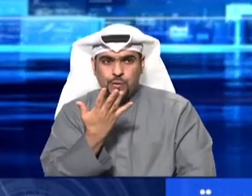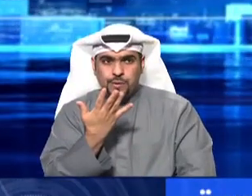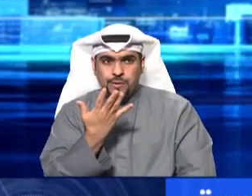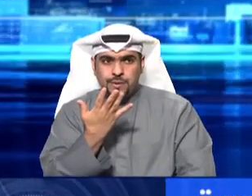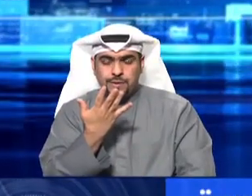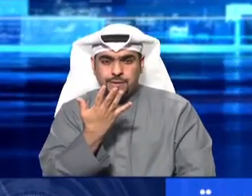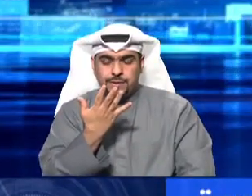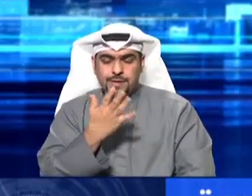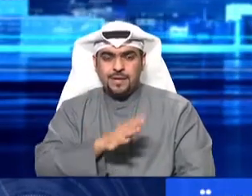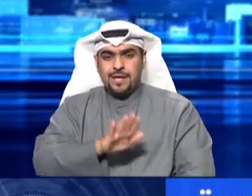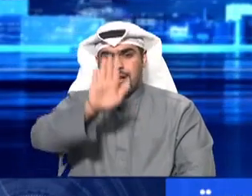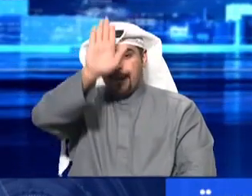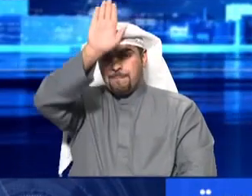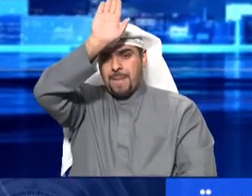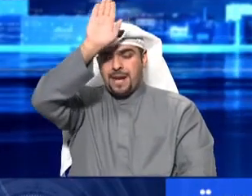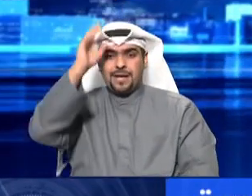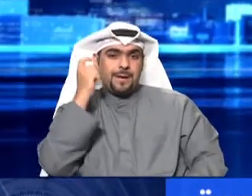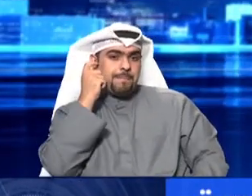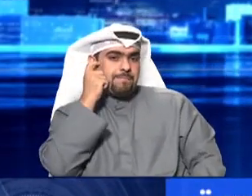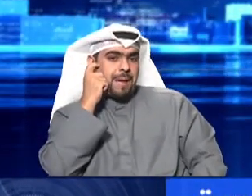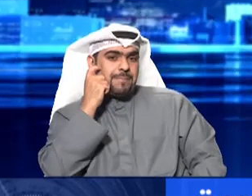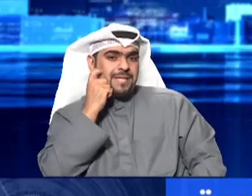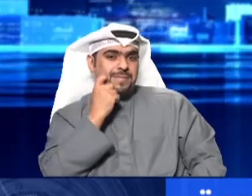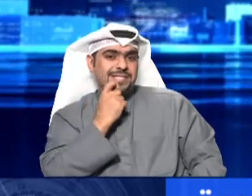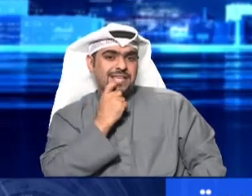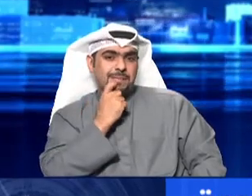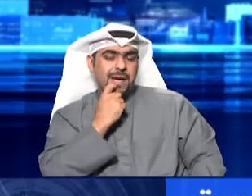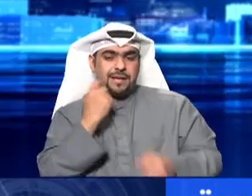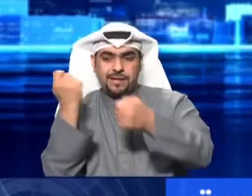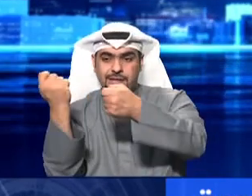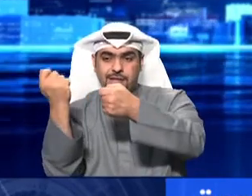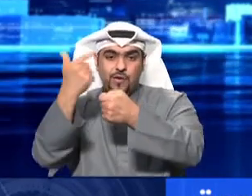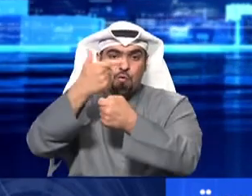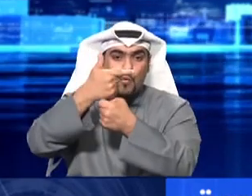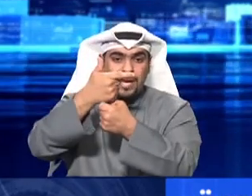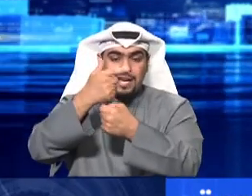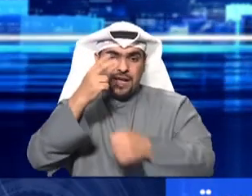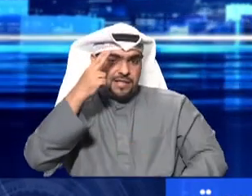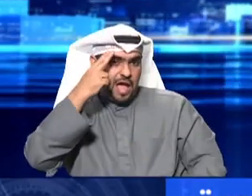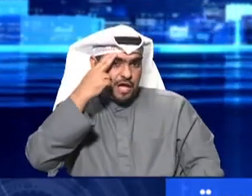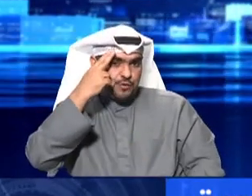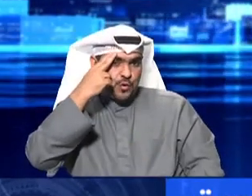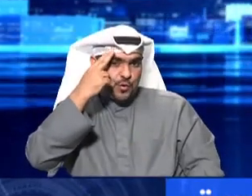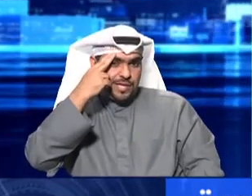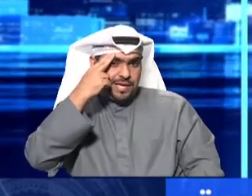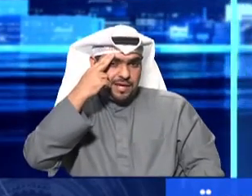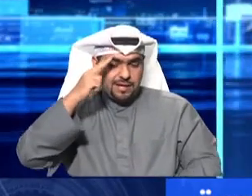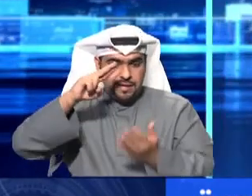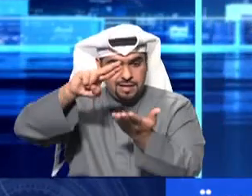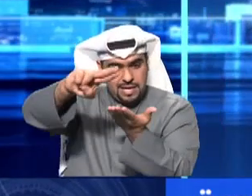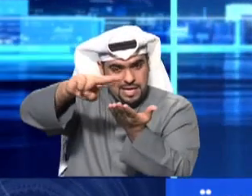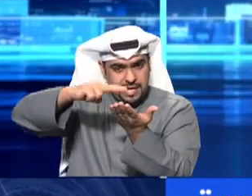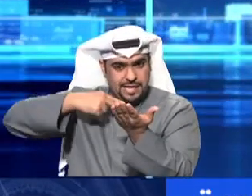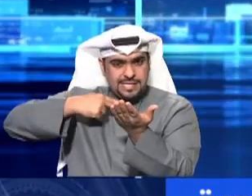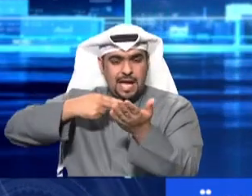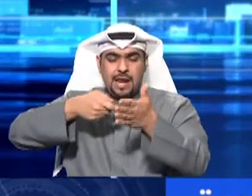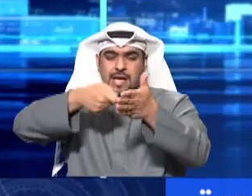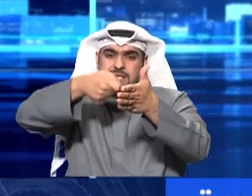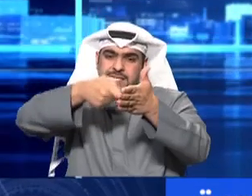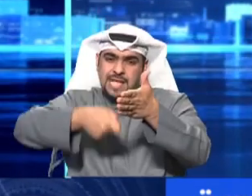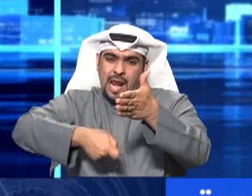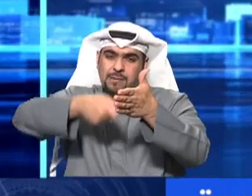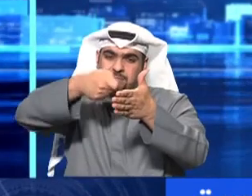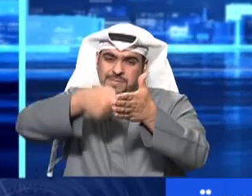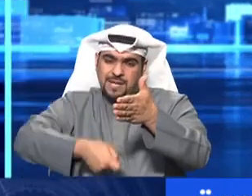الملكي الأمير محمد بن سلمان آل سعود ولي العهد نائب رئيس مجلس الوزراء ووزير الدفاع في